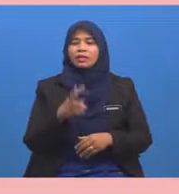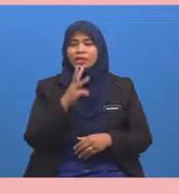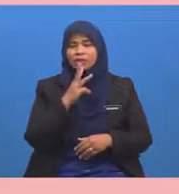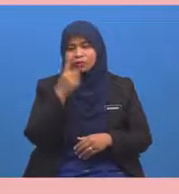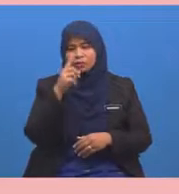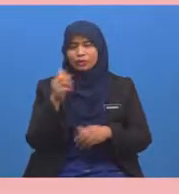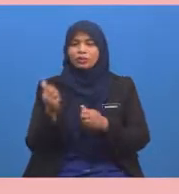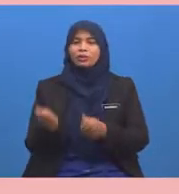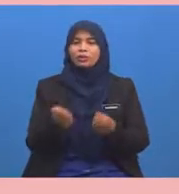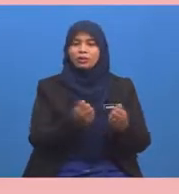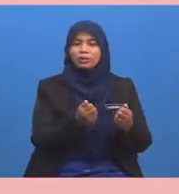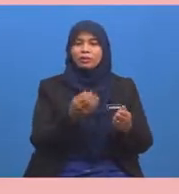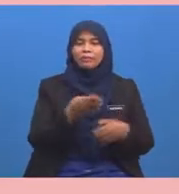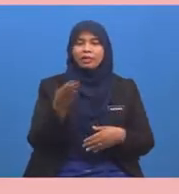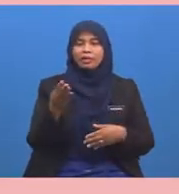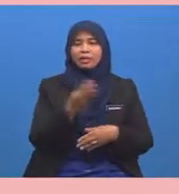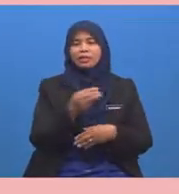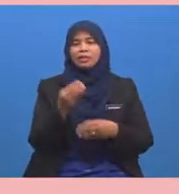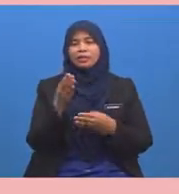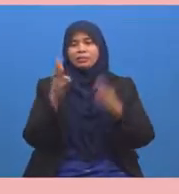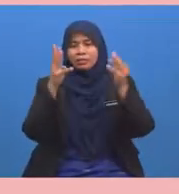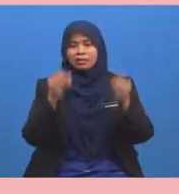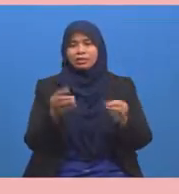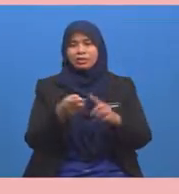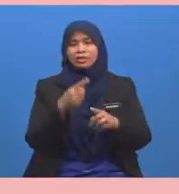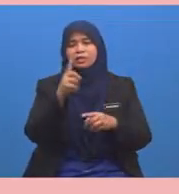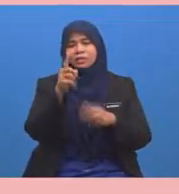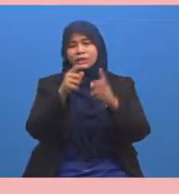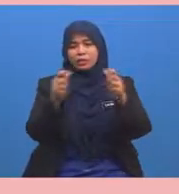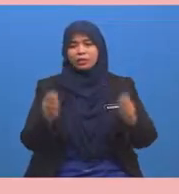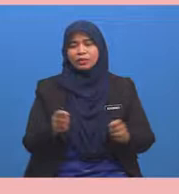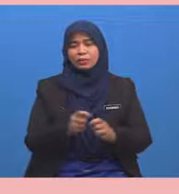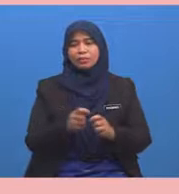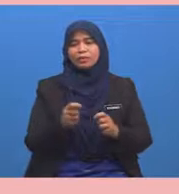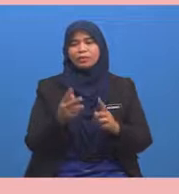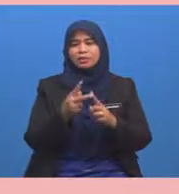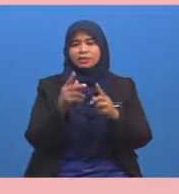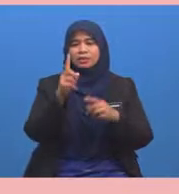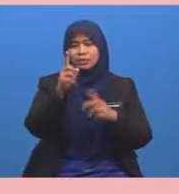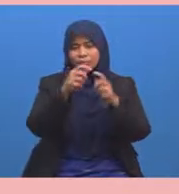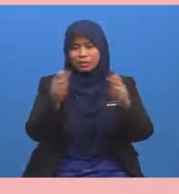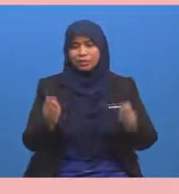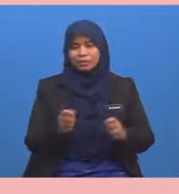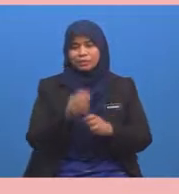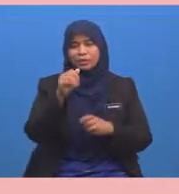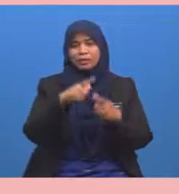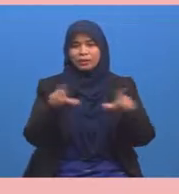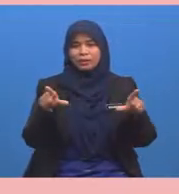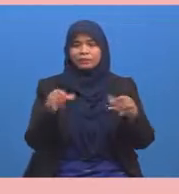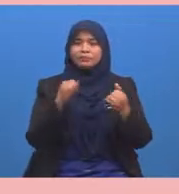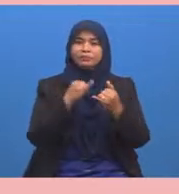mengangkut barangan dan manusia dari satu tempat ke satu tempat yang lain. Yang